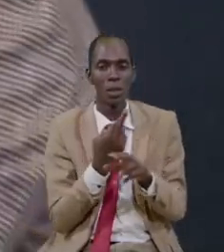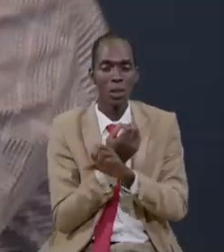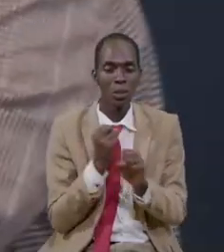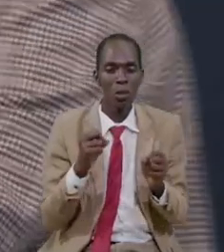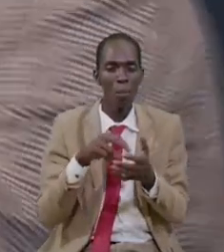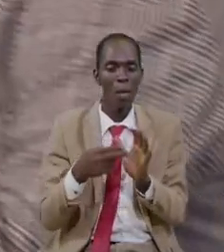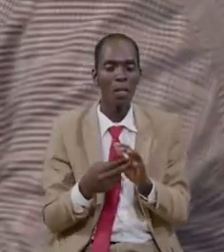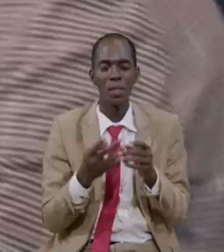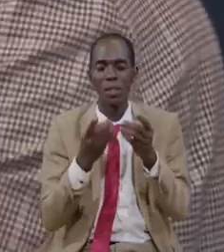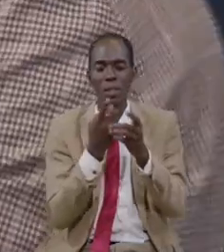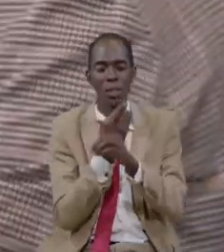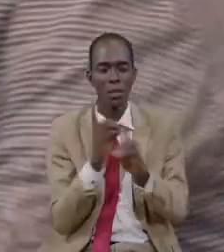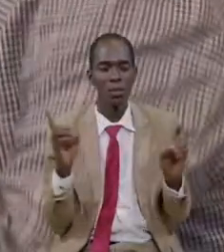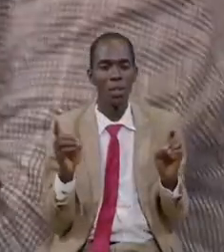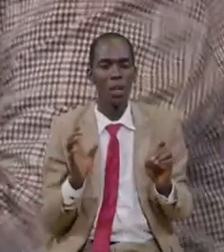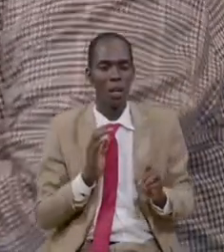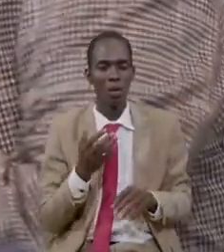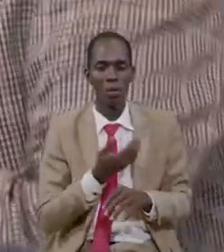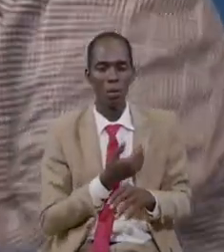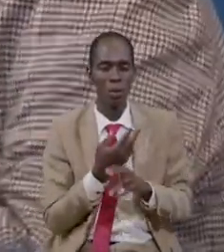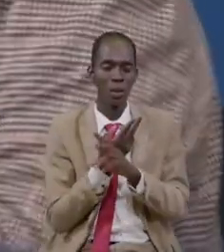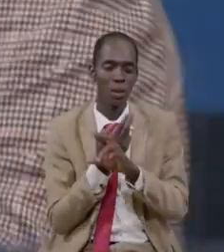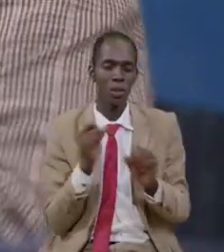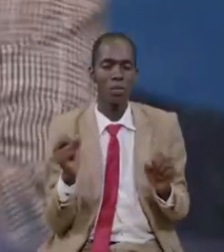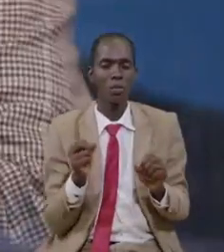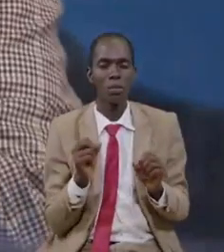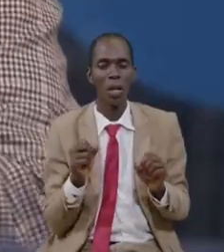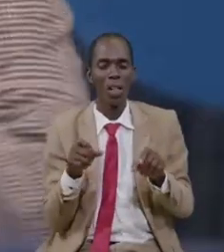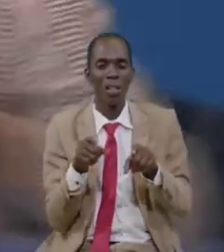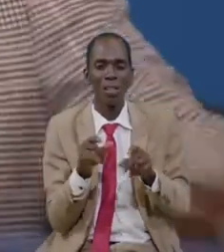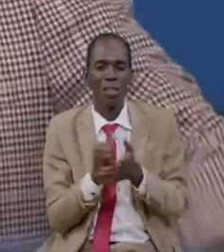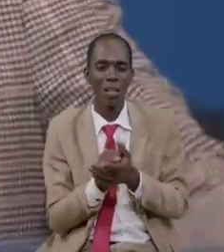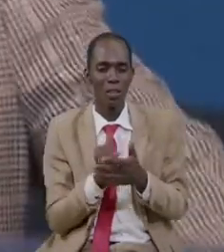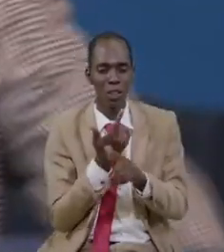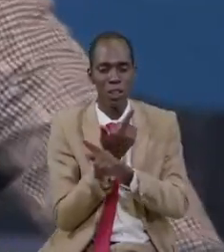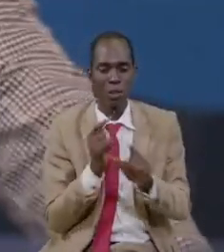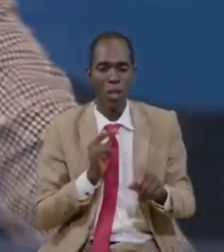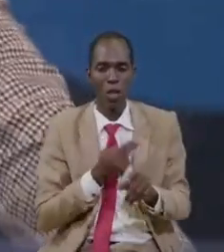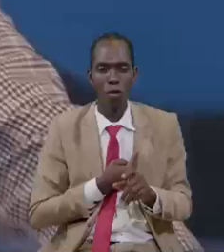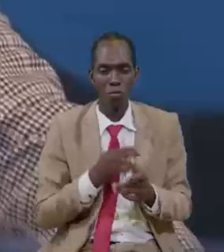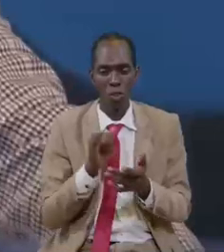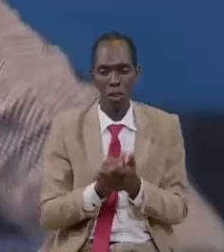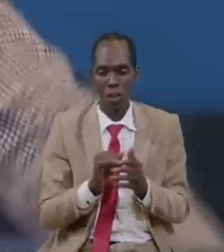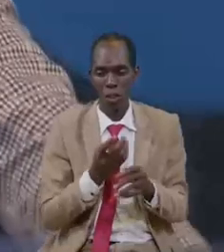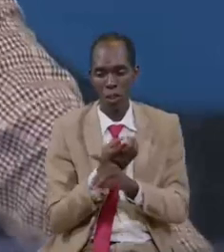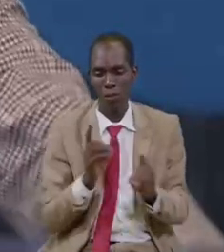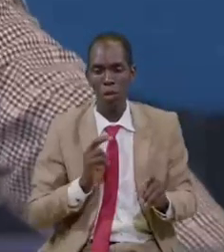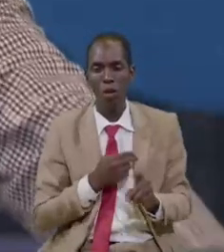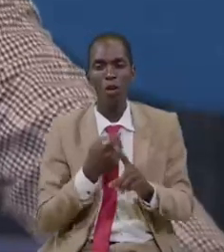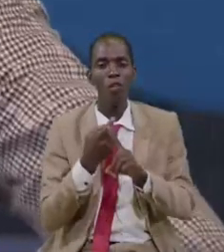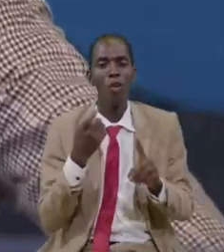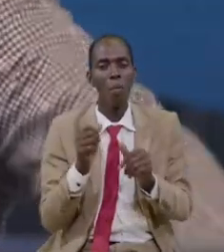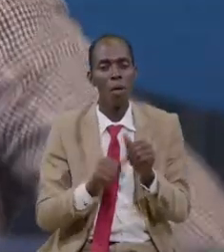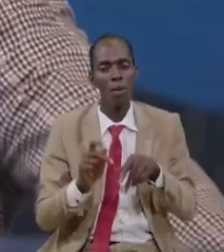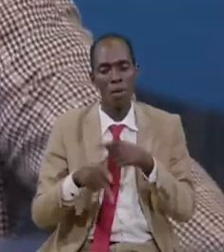délivrance. Et la rédemption nous libère, nous délivre de